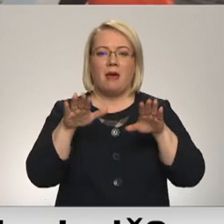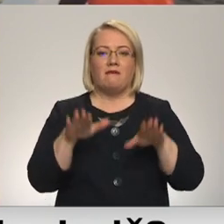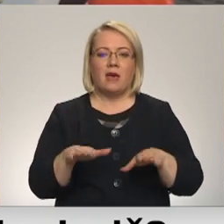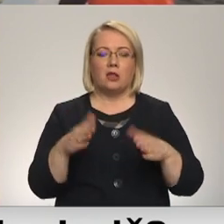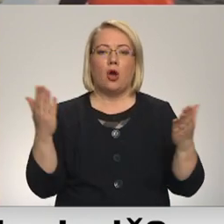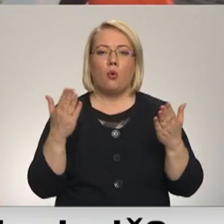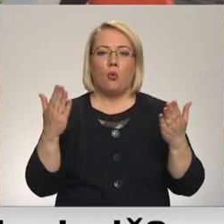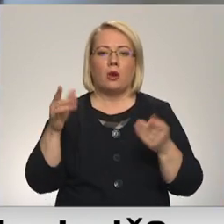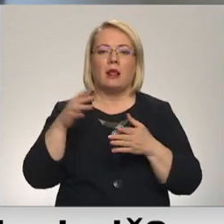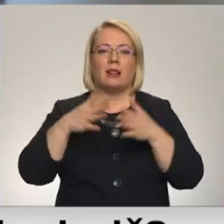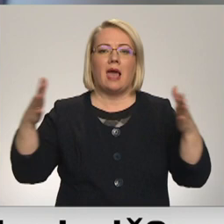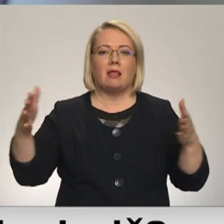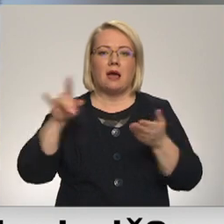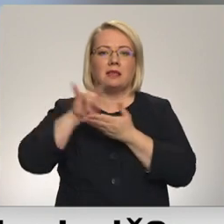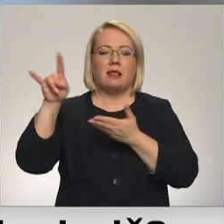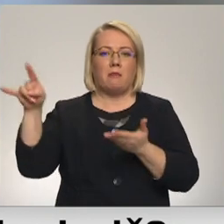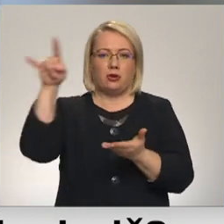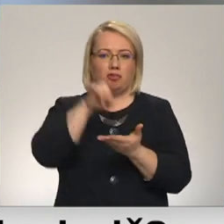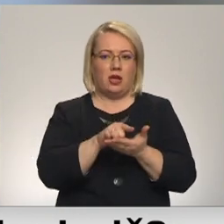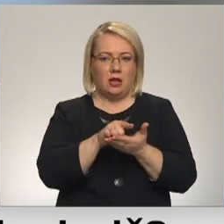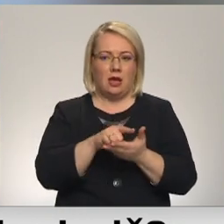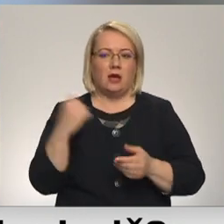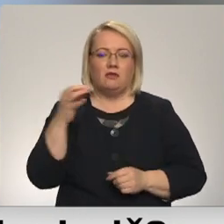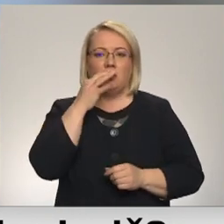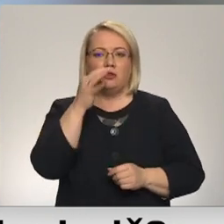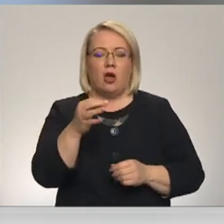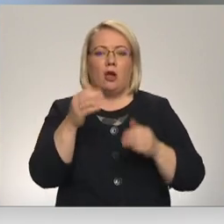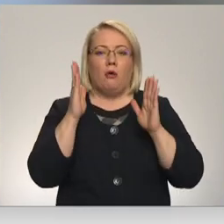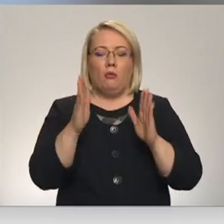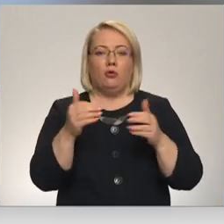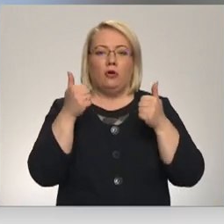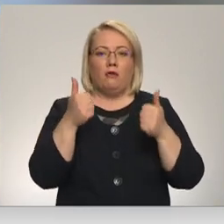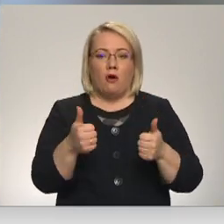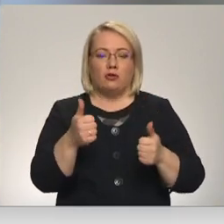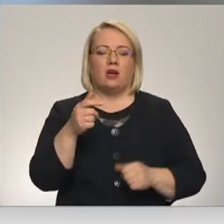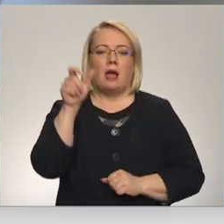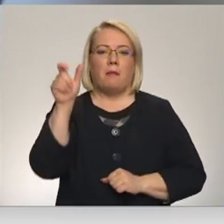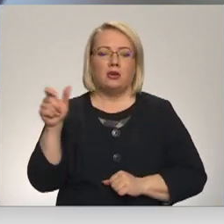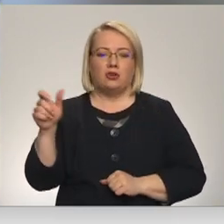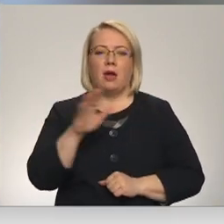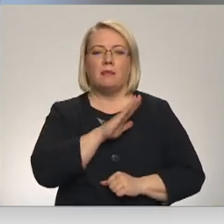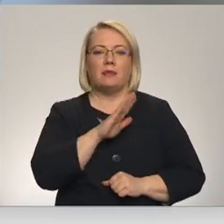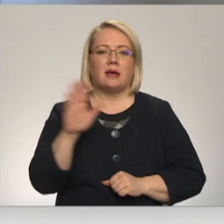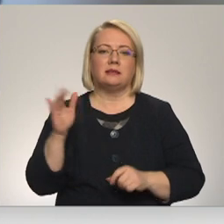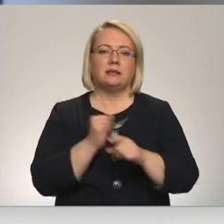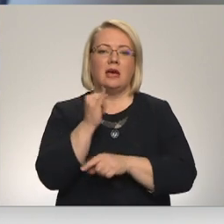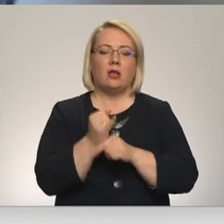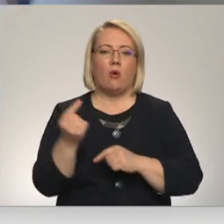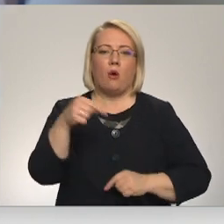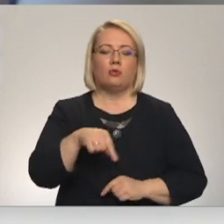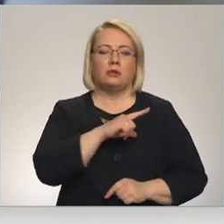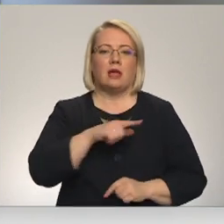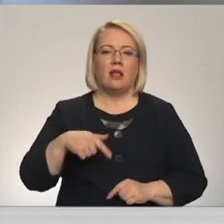novietot lielos gaisa kuģus. Jā, būtu forši, kad nebūtu jālido dabīgi pasažieriem, kas ceļo uz Latviju,